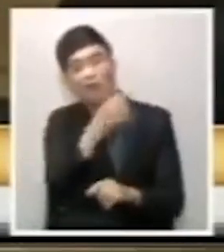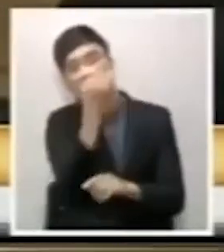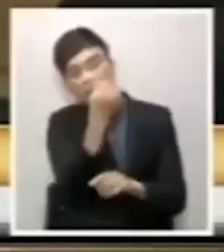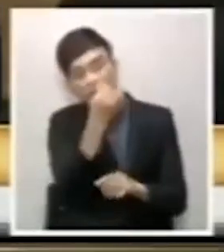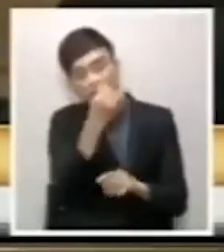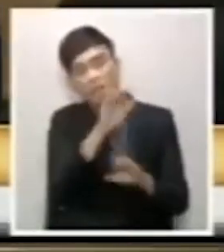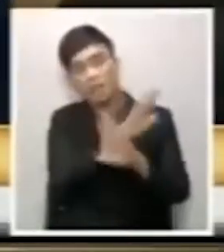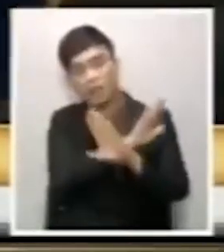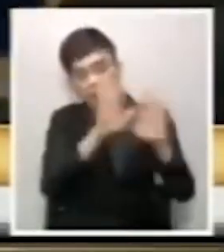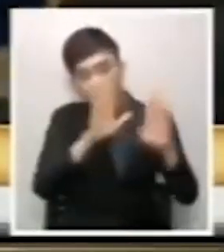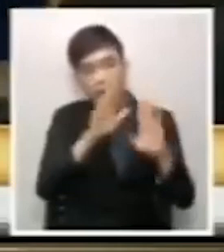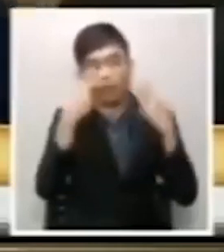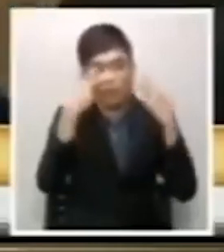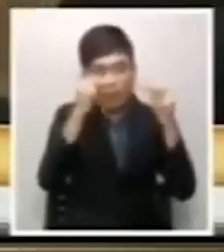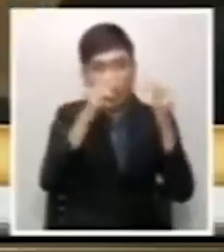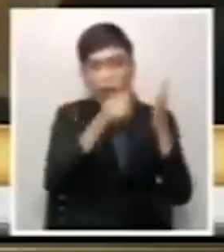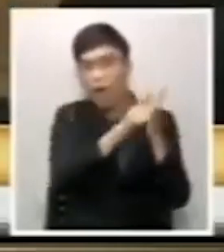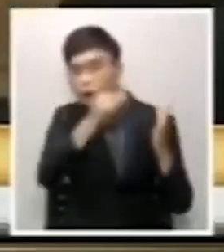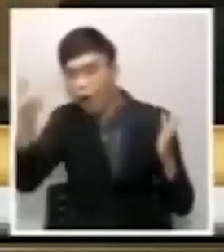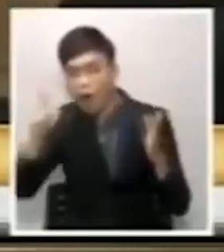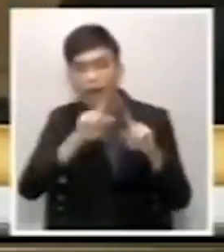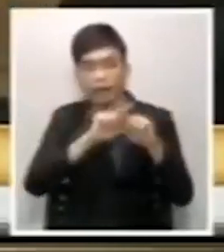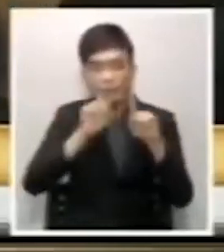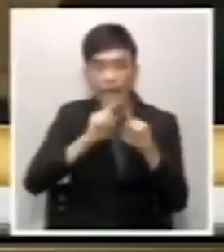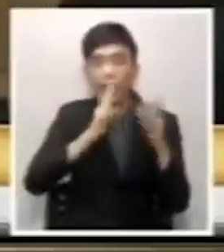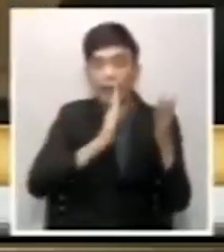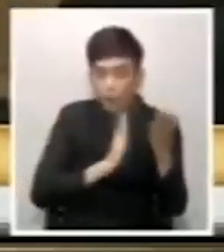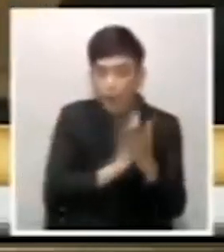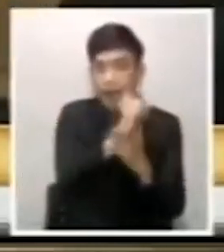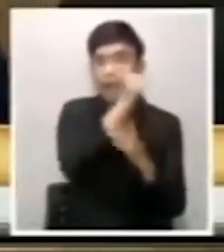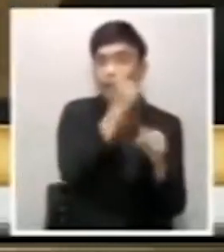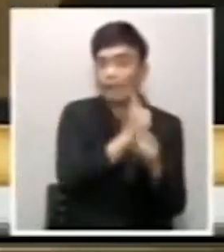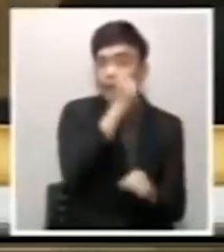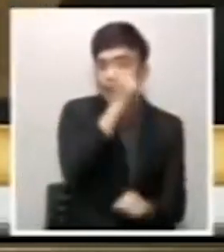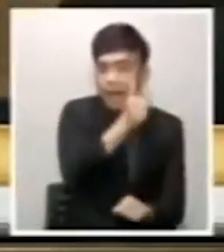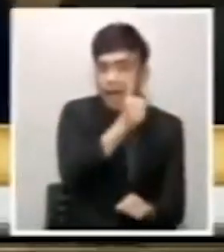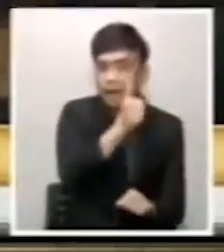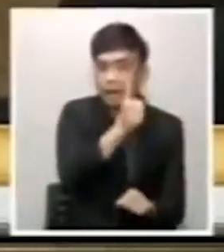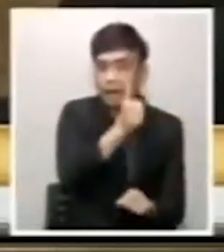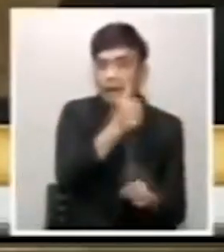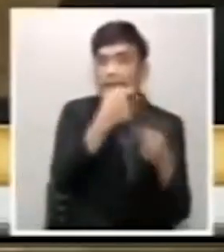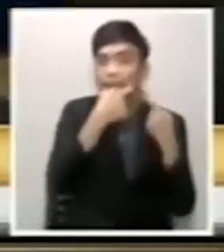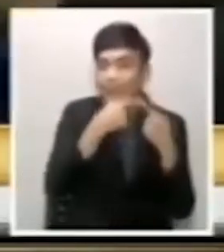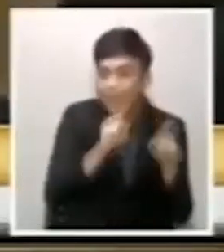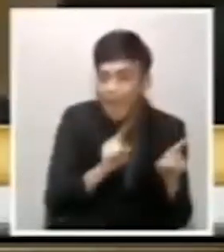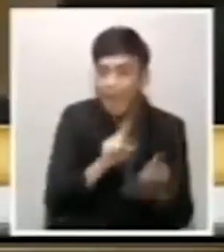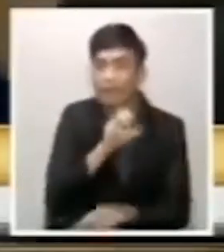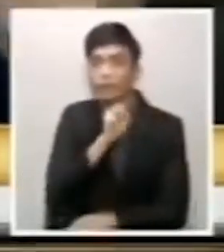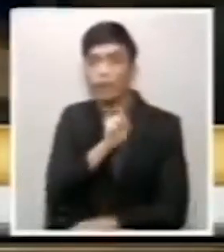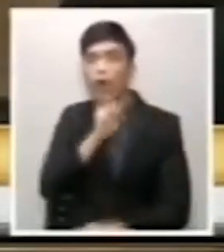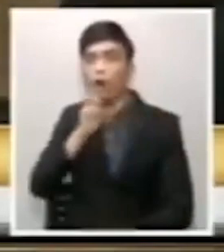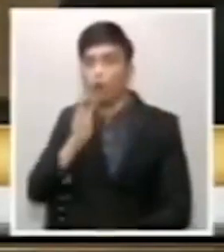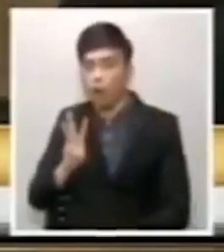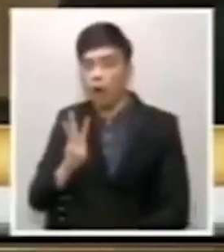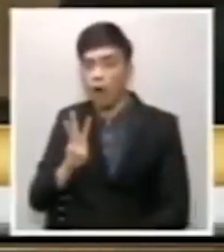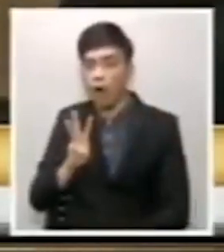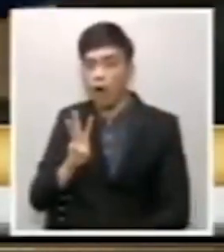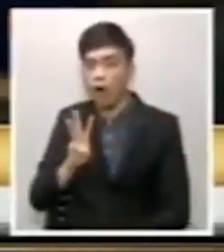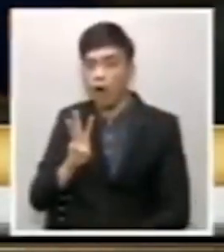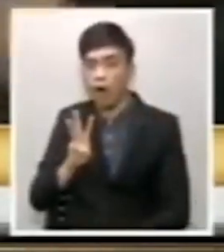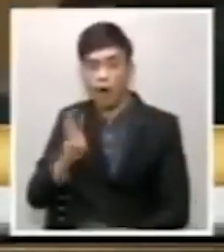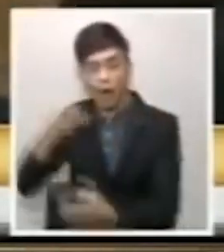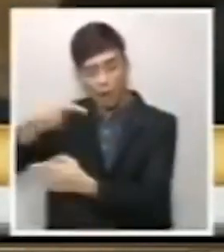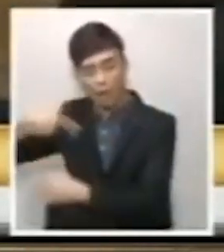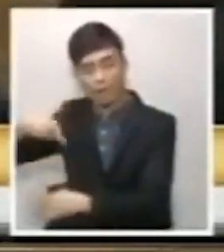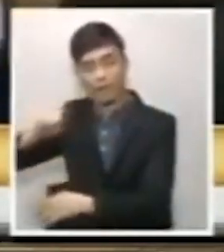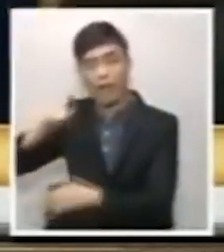ถอนพลเอกประยุทธ์จันทร์โอชาออกจากการเป็นนายกรัฐมนตรีได้ผลปรากฏว่าสว.ครับซึ่งไม่ได้มีประชาช